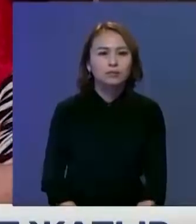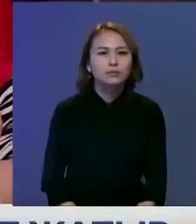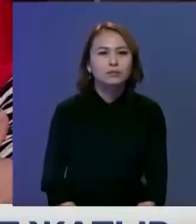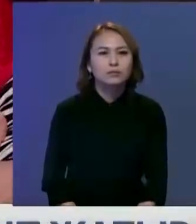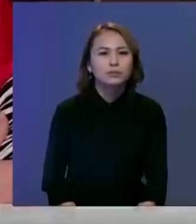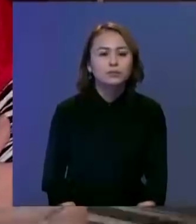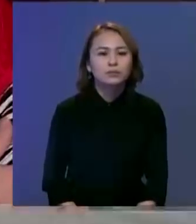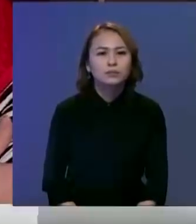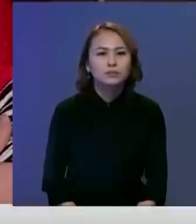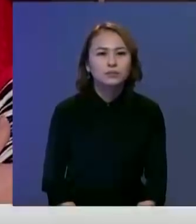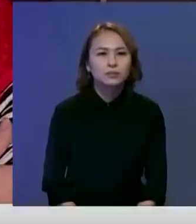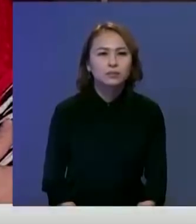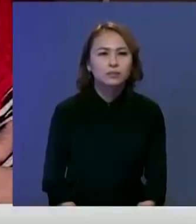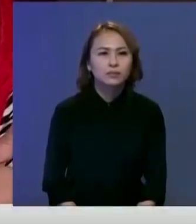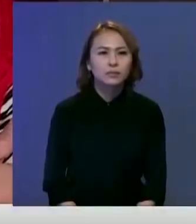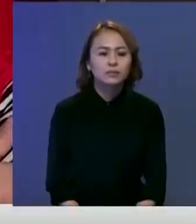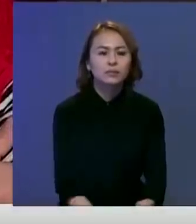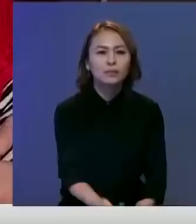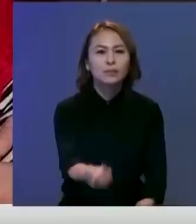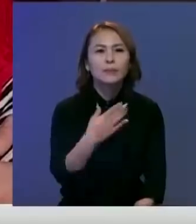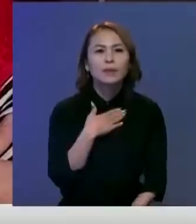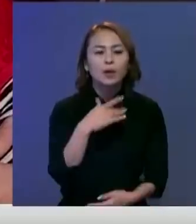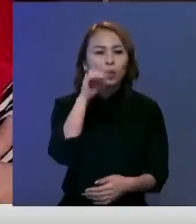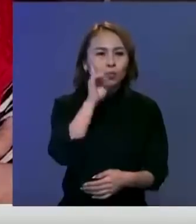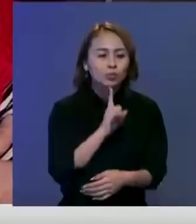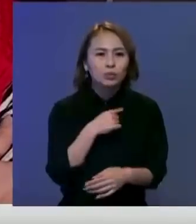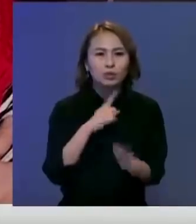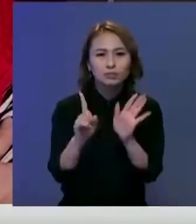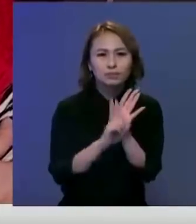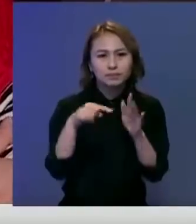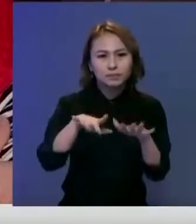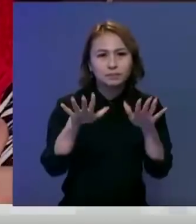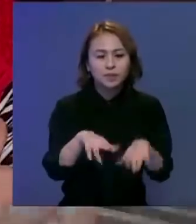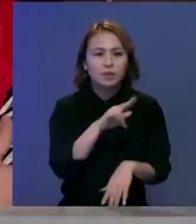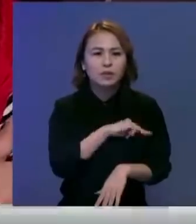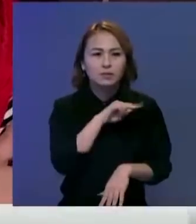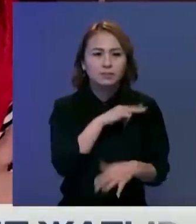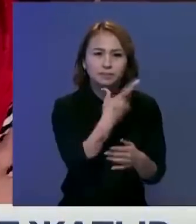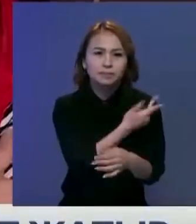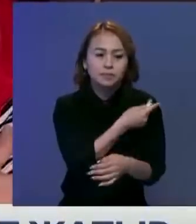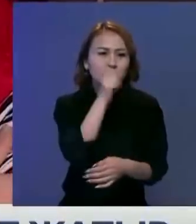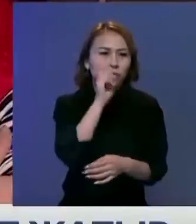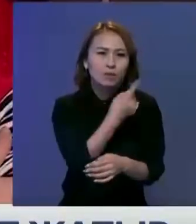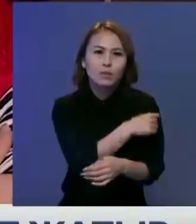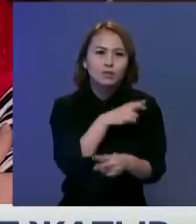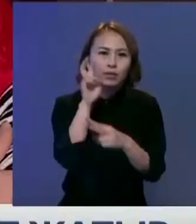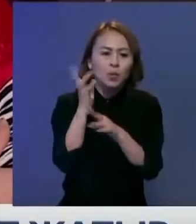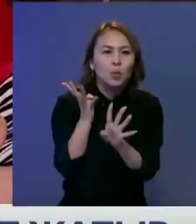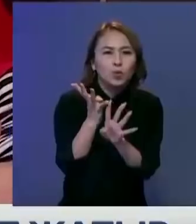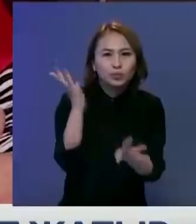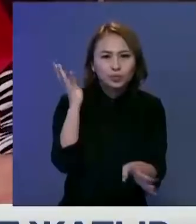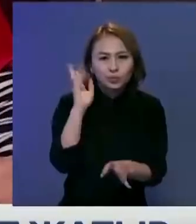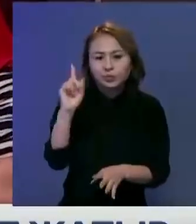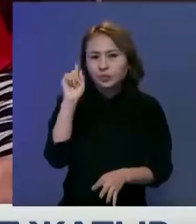Бұл бізге өтен ғайлы боптыр. Жұмыс орнынан жүгір келіп салып, орынға қайта барығынға. Тұмысты бәрін сағы барсан, өзі там өтірет,